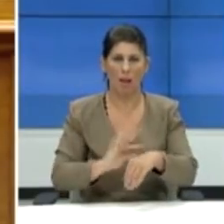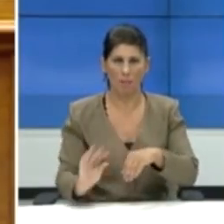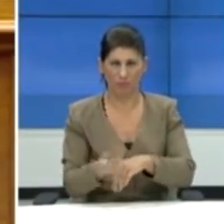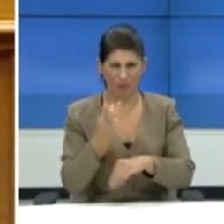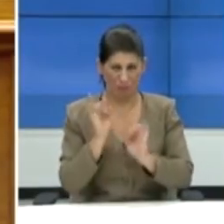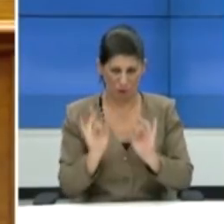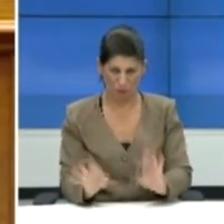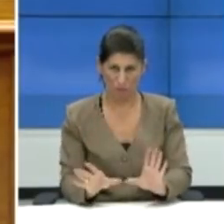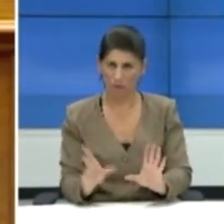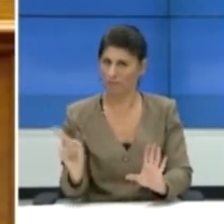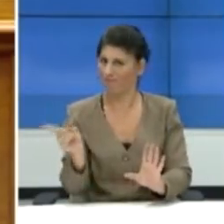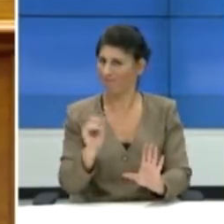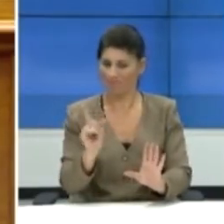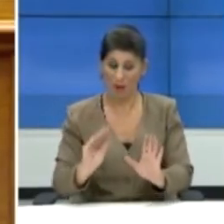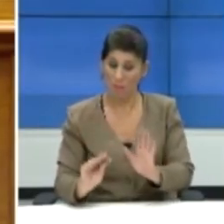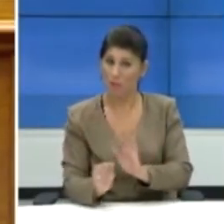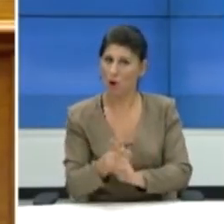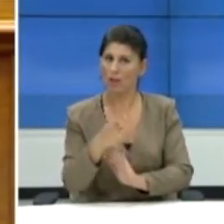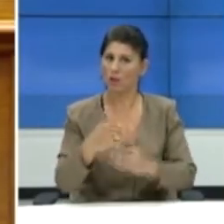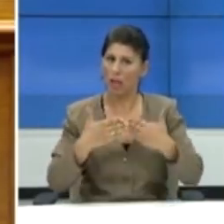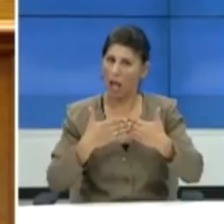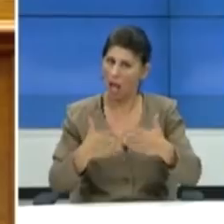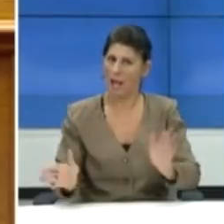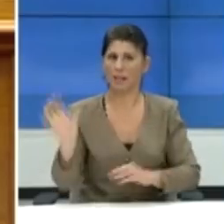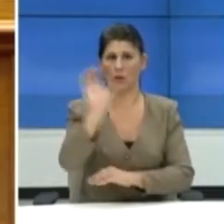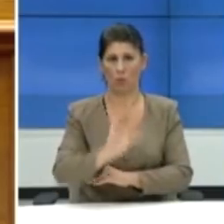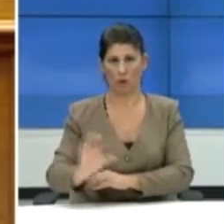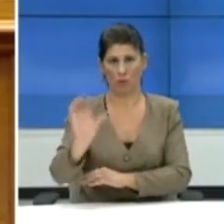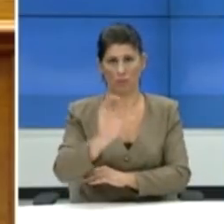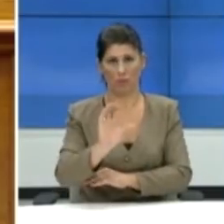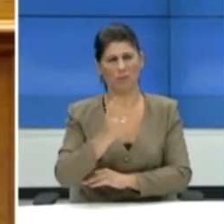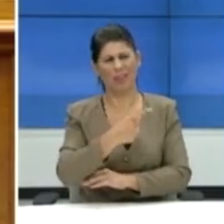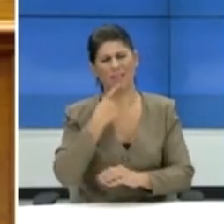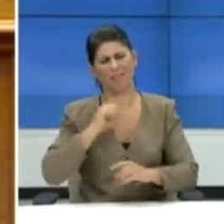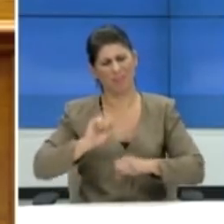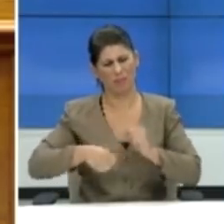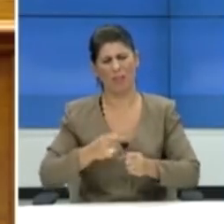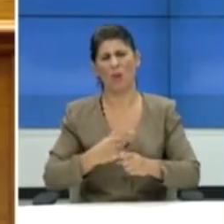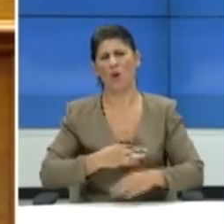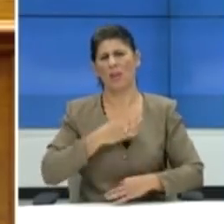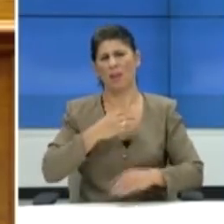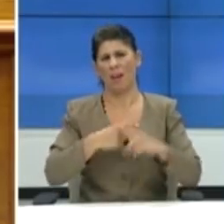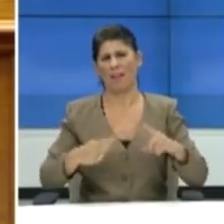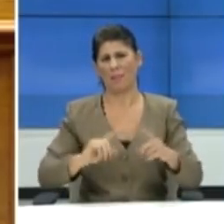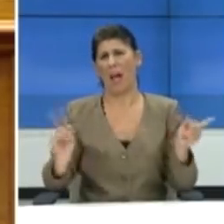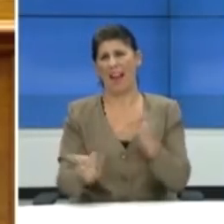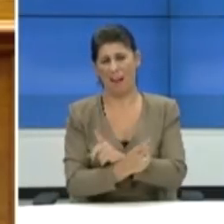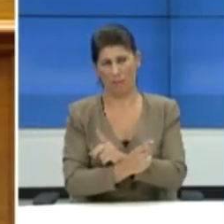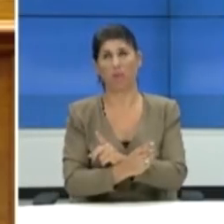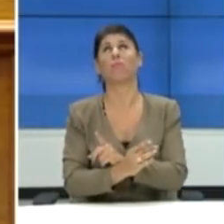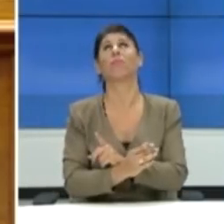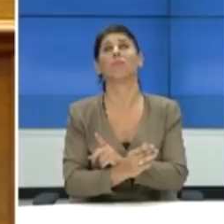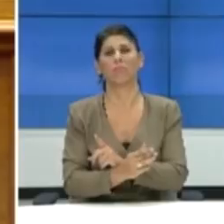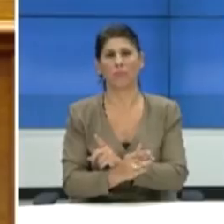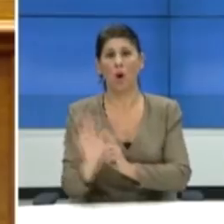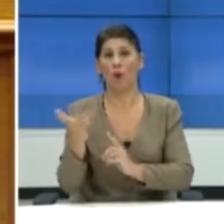πουθενά. Προέκυψαν και από το άνοιγμα του τουρισμού, και ας προσπαθεί ο κύριος Χαρδαλιάς να μας πείσει για το αντίθετο,